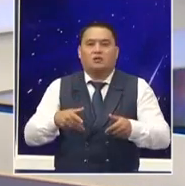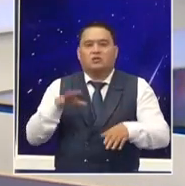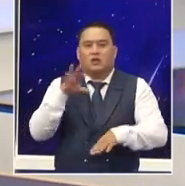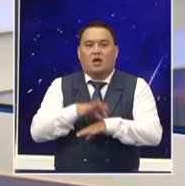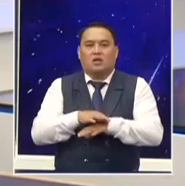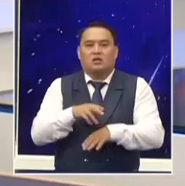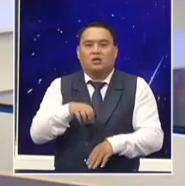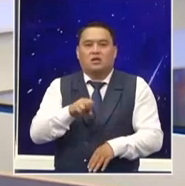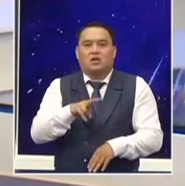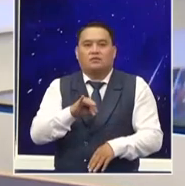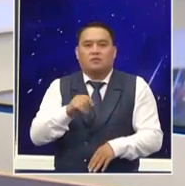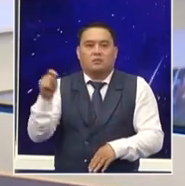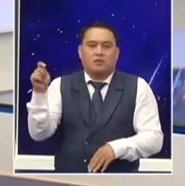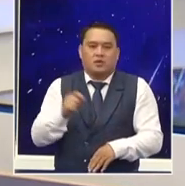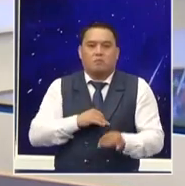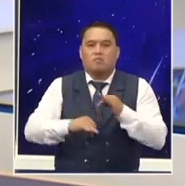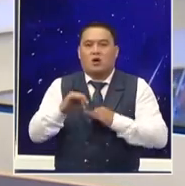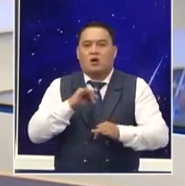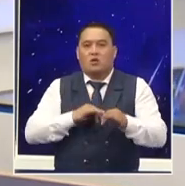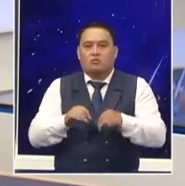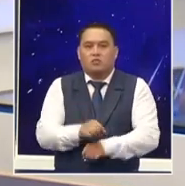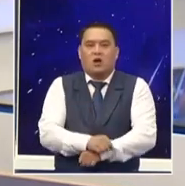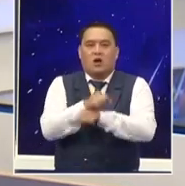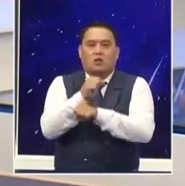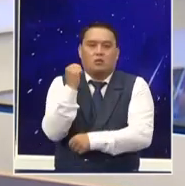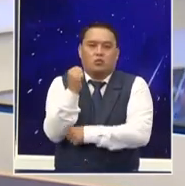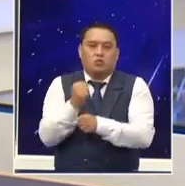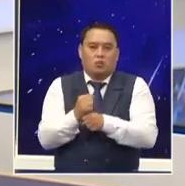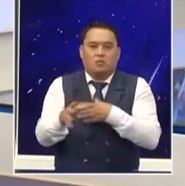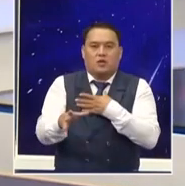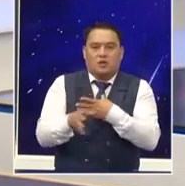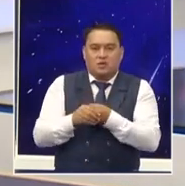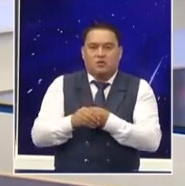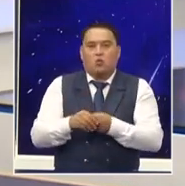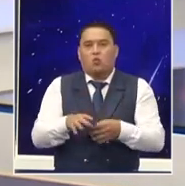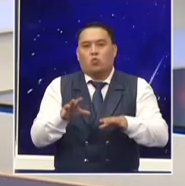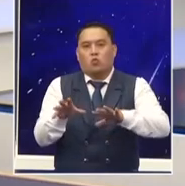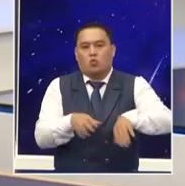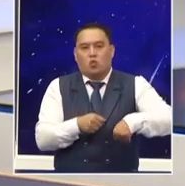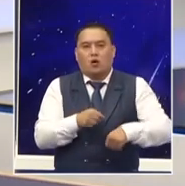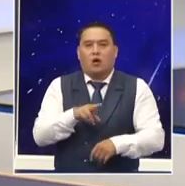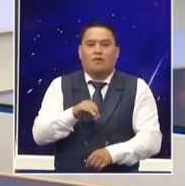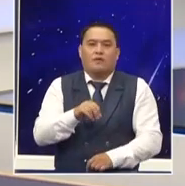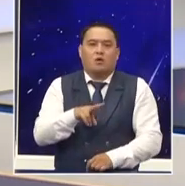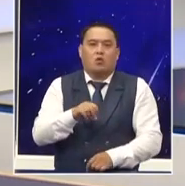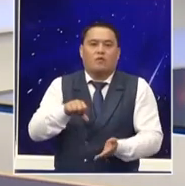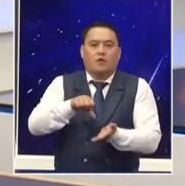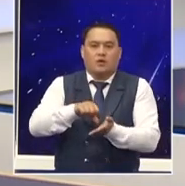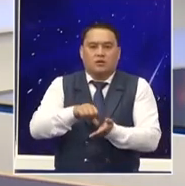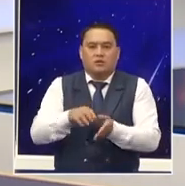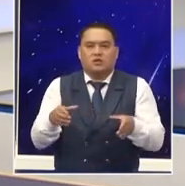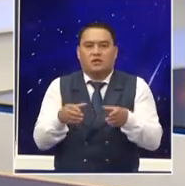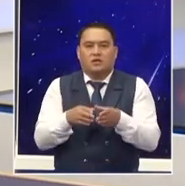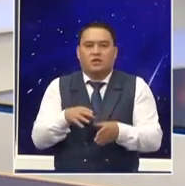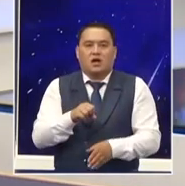задержали Сергея Дылевского, приехавшего поговорить с бастующими рабочими. Вместе с ним милиция увезла Ольгу Ковалькову, представительницу штаба